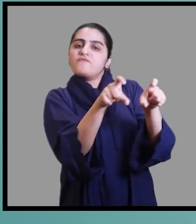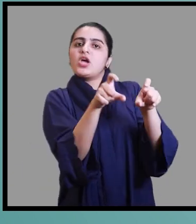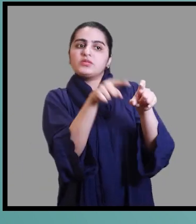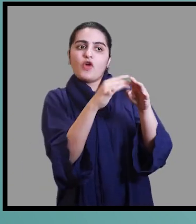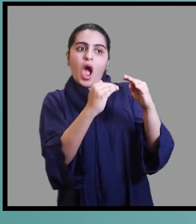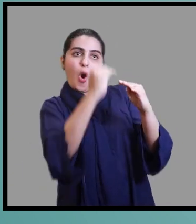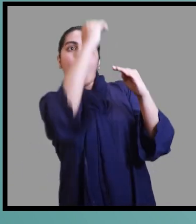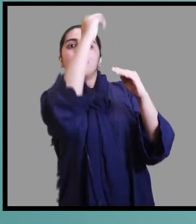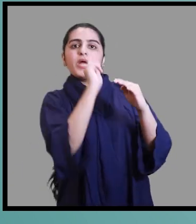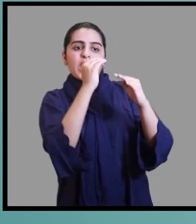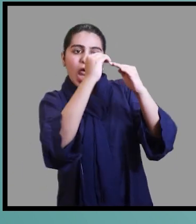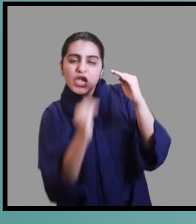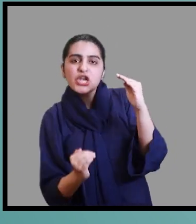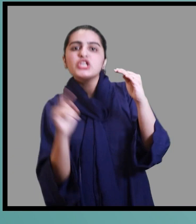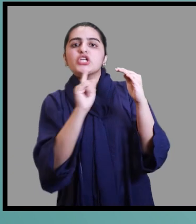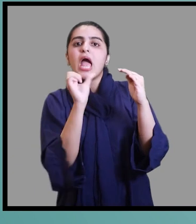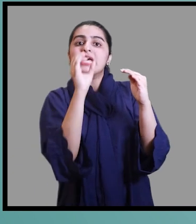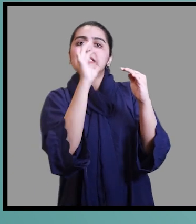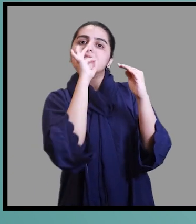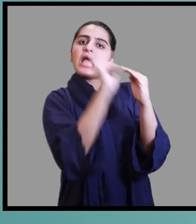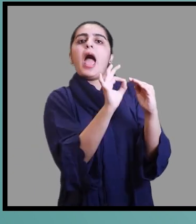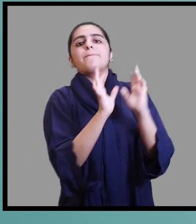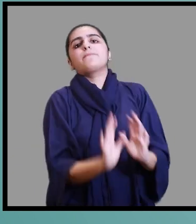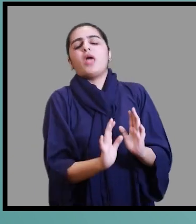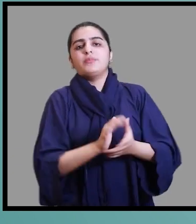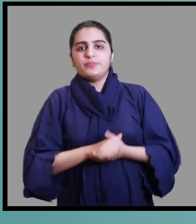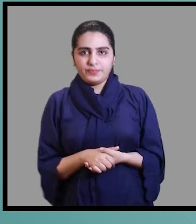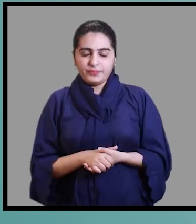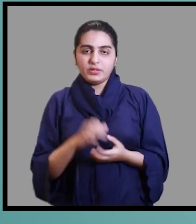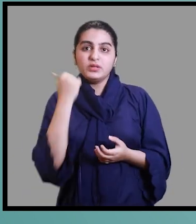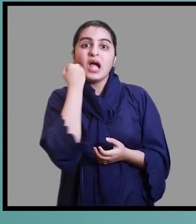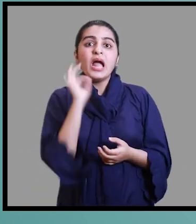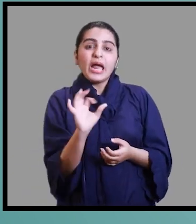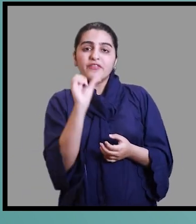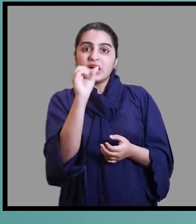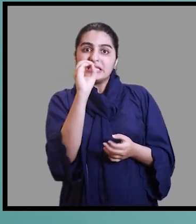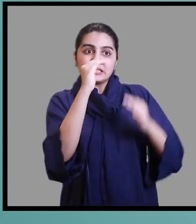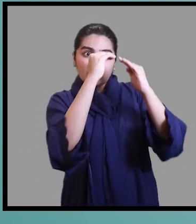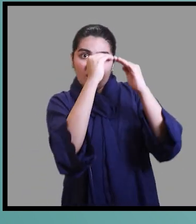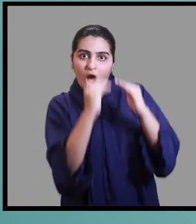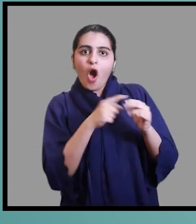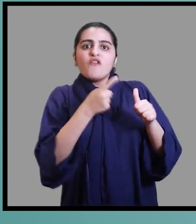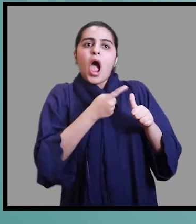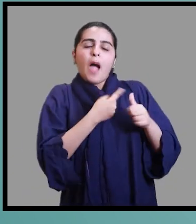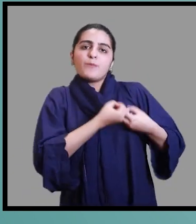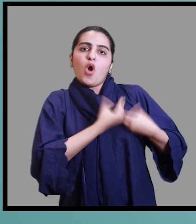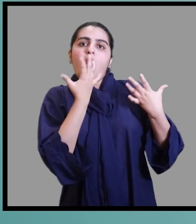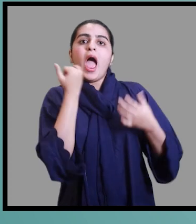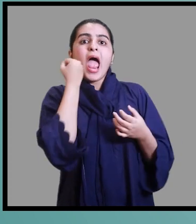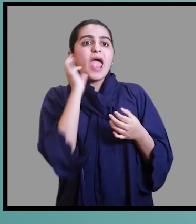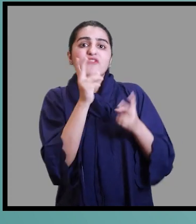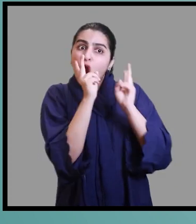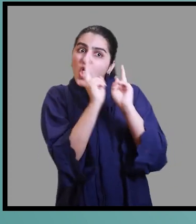फिक्स कर देते हैं ज़्यादातर लोगों की, तो उनकी धड़कन पे 60 से नीचे नहीं होगी, 60 से नीचे होगी तो जनरेटर ऑन हो जाएगा, और अगर 60 से